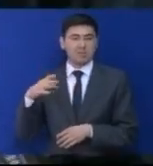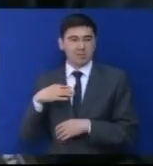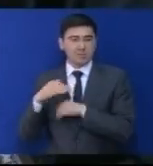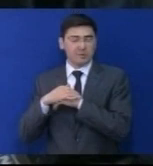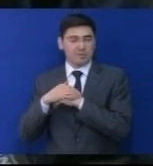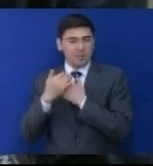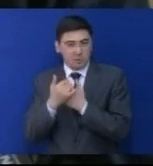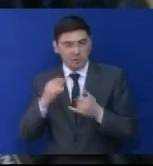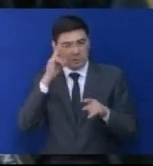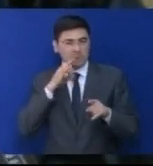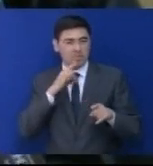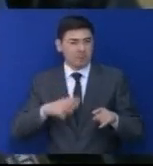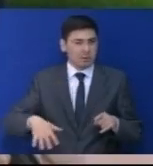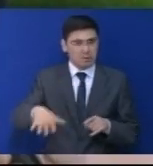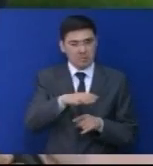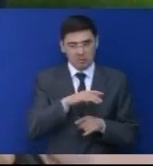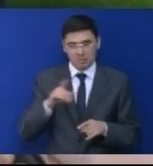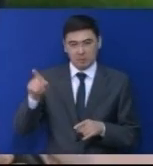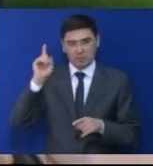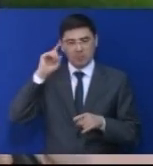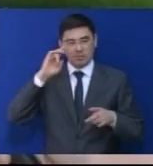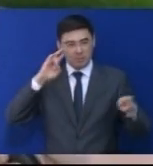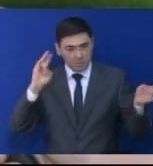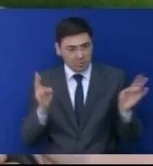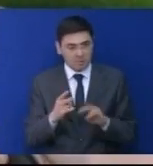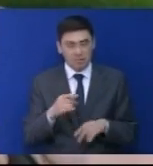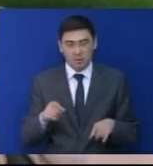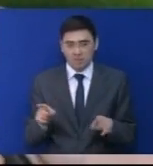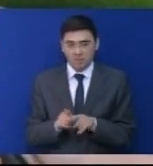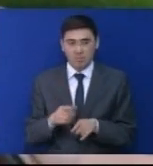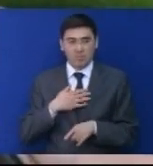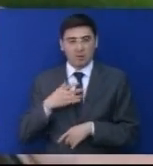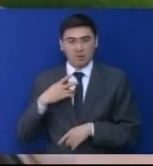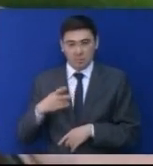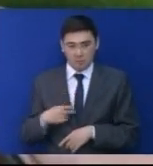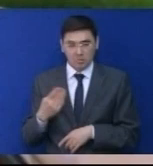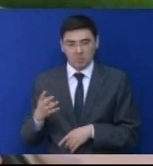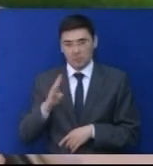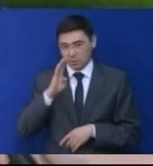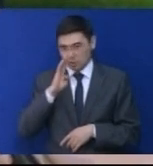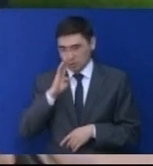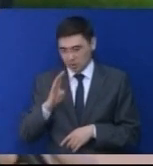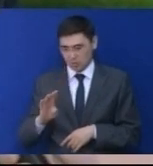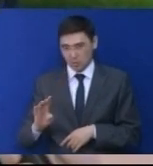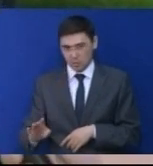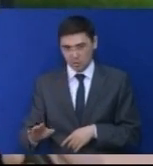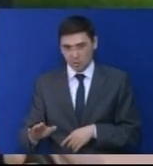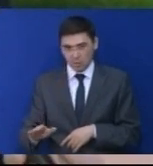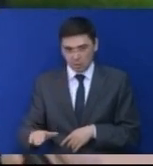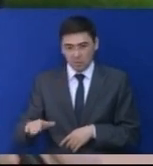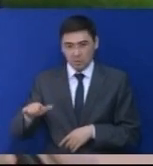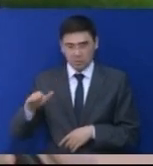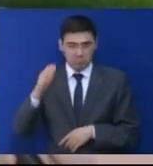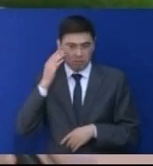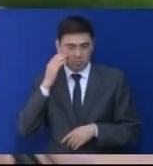Қазақстанға белгілі. Бұл мен үшін өте қуанышты. Менің қызыма келетін болсаң, бұл 4 жасынан бастап осы өнер